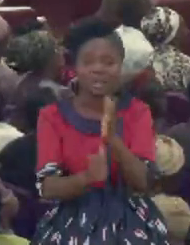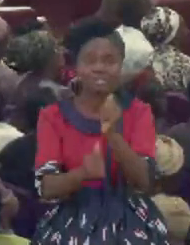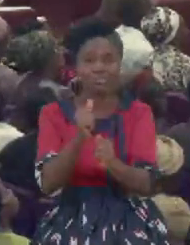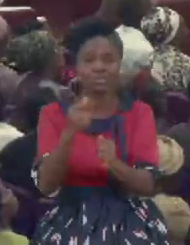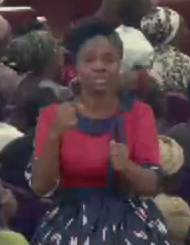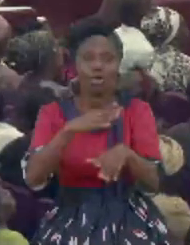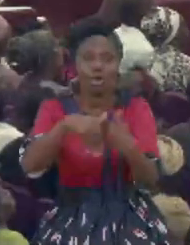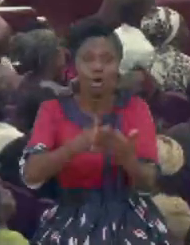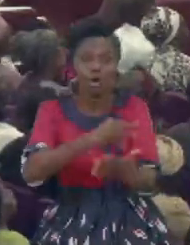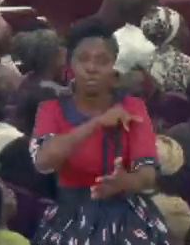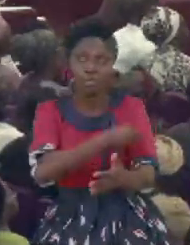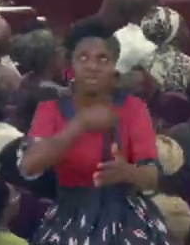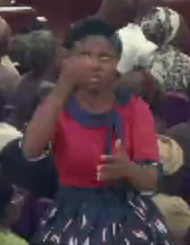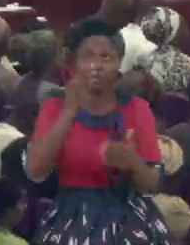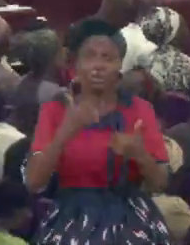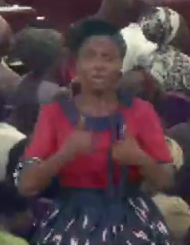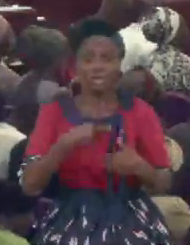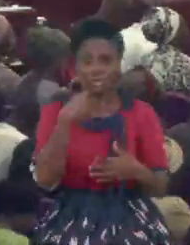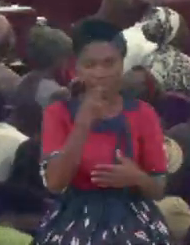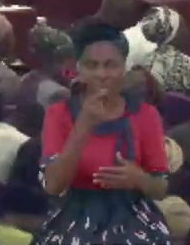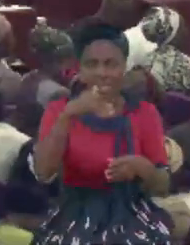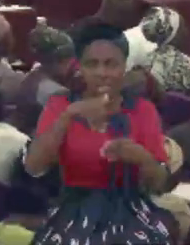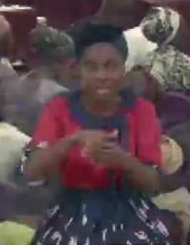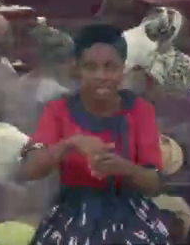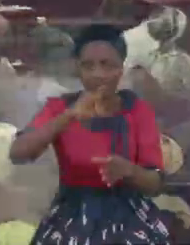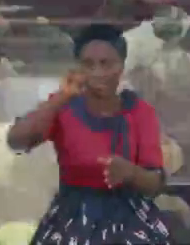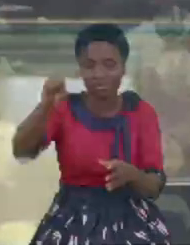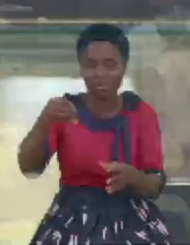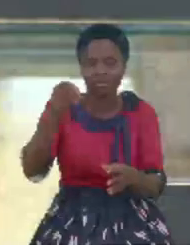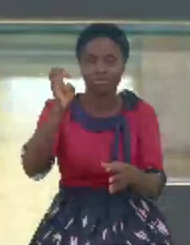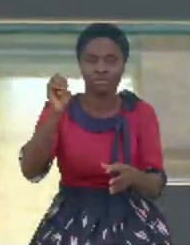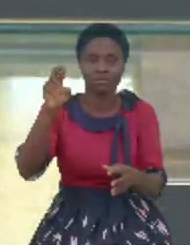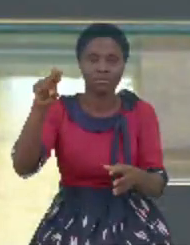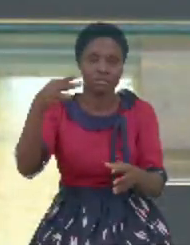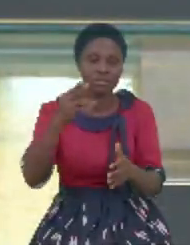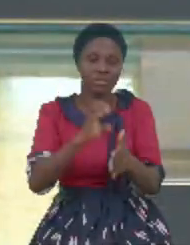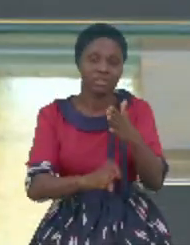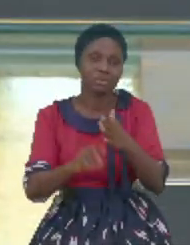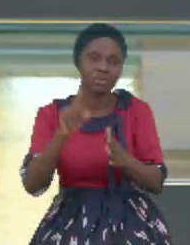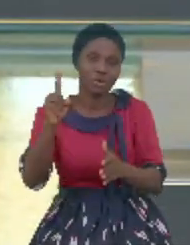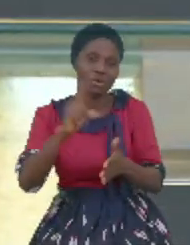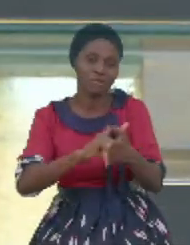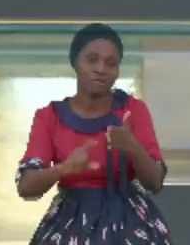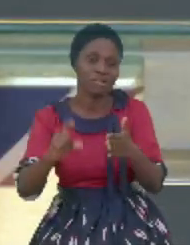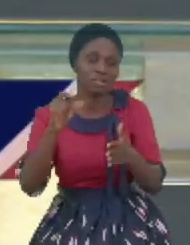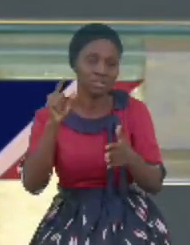accomplir le quoi, le pourquoi le Dieu Tout-Puissant l'a envoyé. On va à